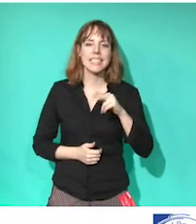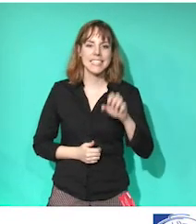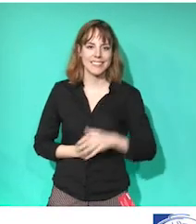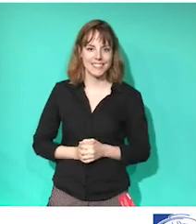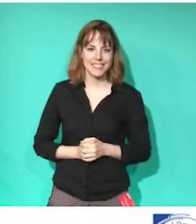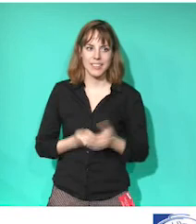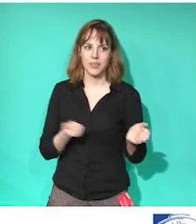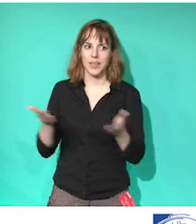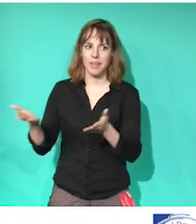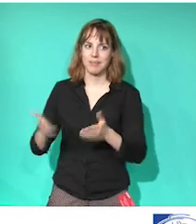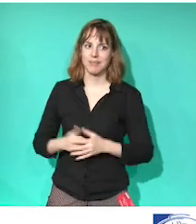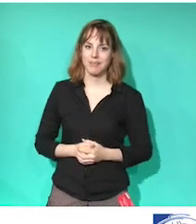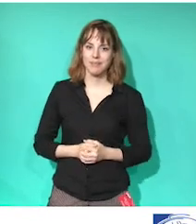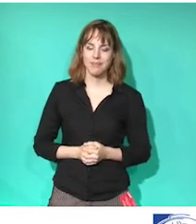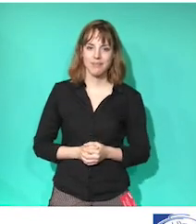Ouais, la voilà.